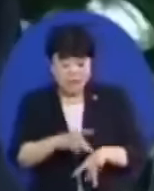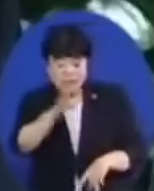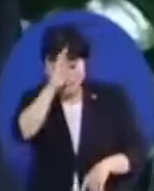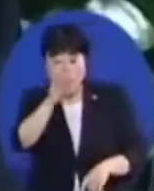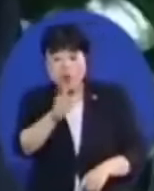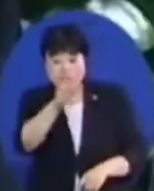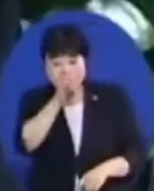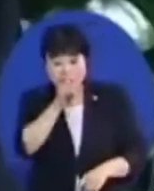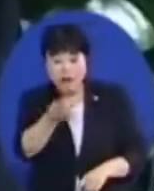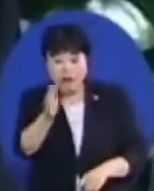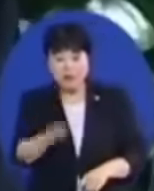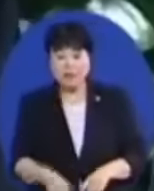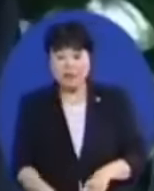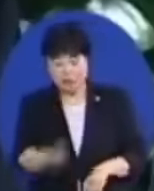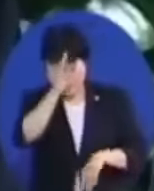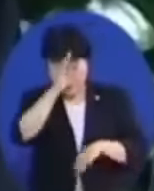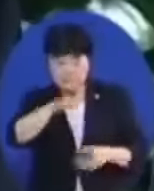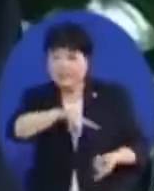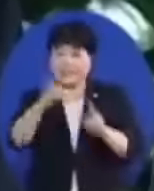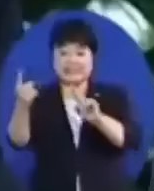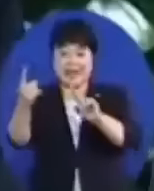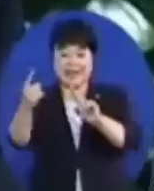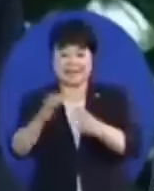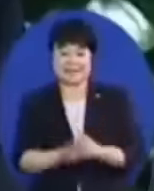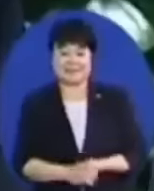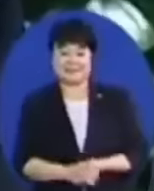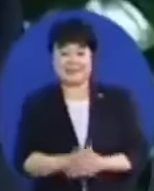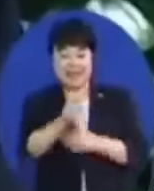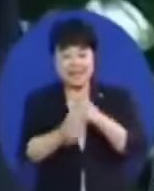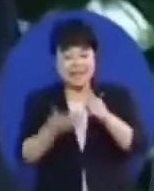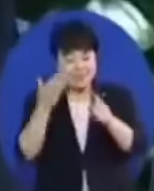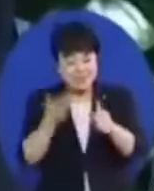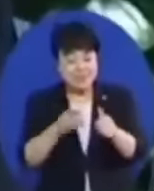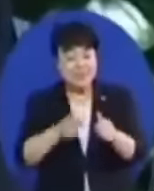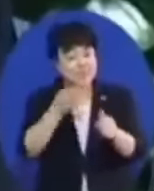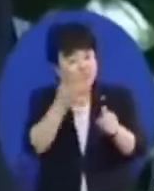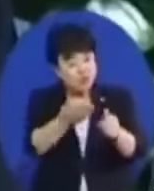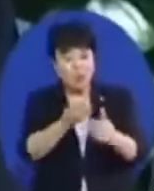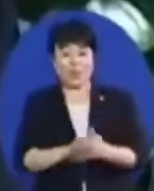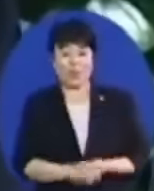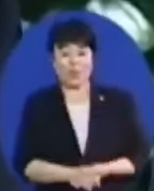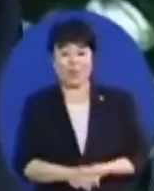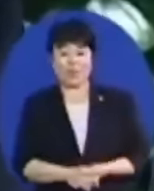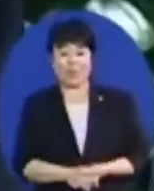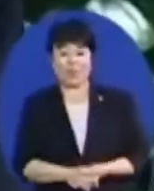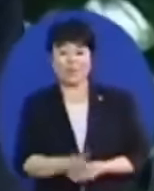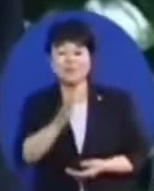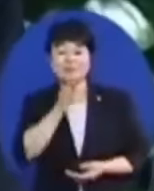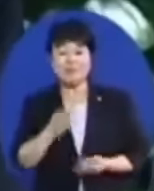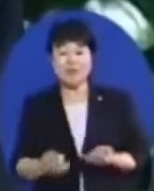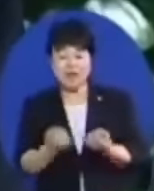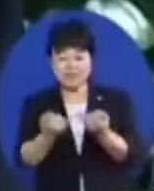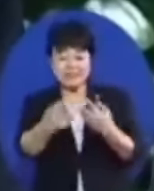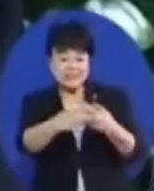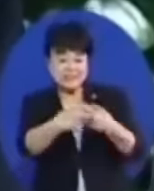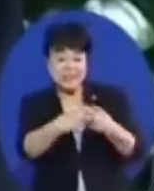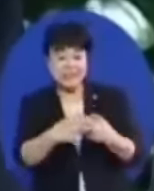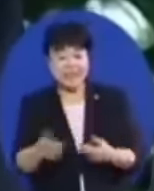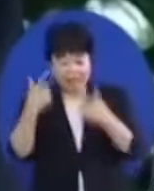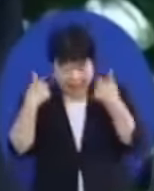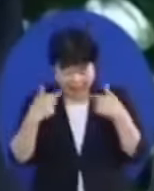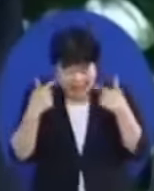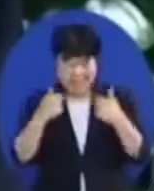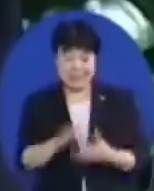있지만 너는 이 병에서 낫는다. 하나님께서 그렇게 말씀하셨습니다. 그래서 이 바네사는